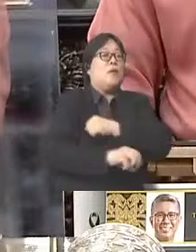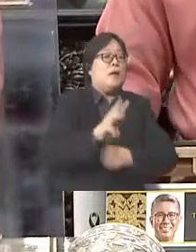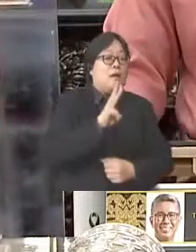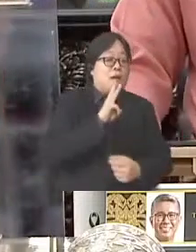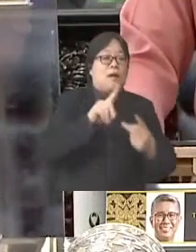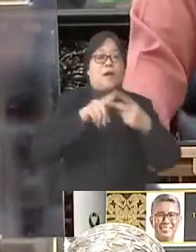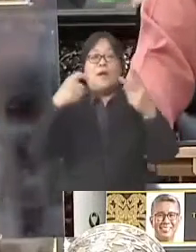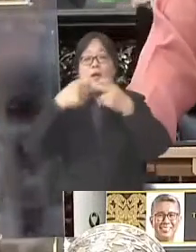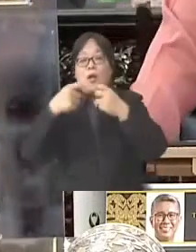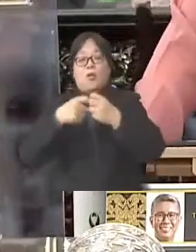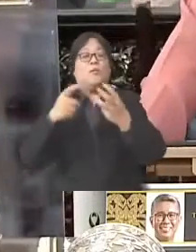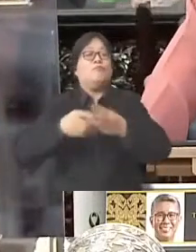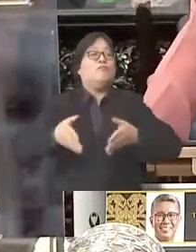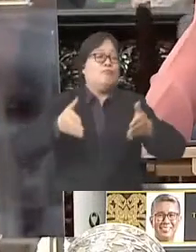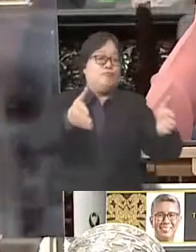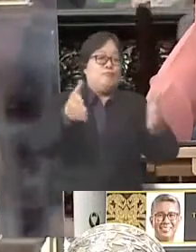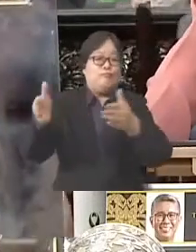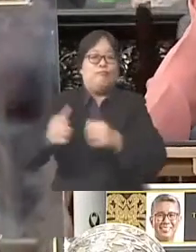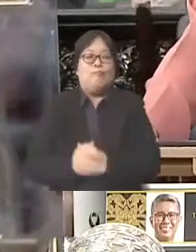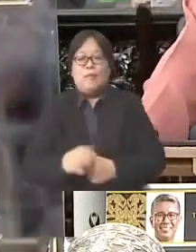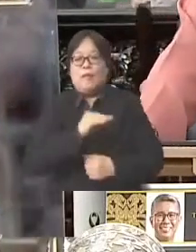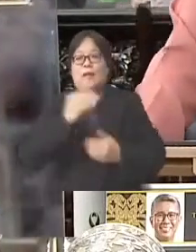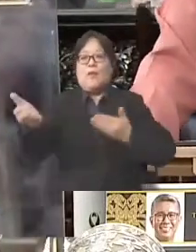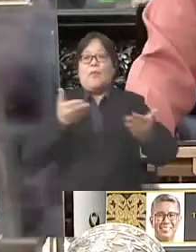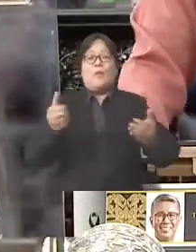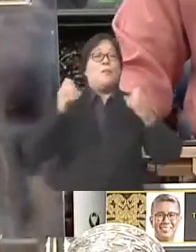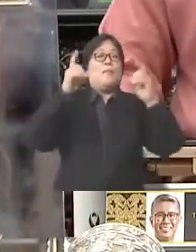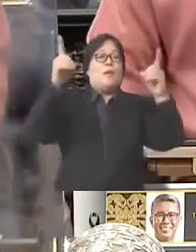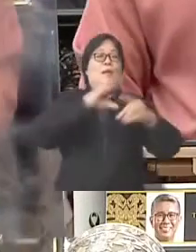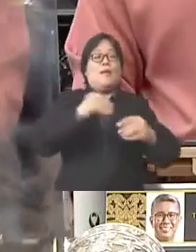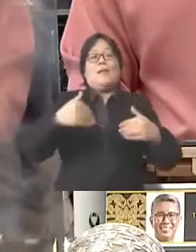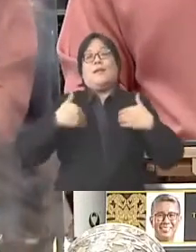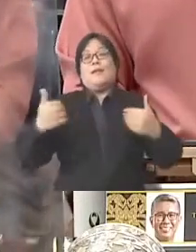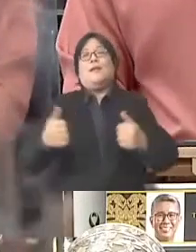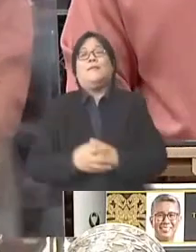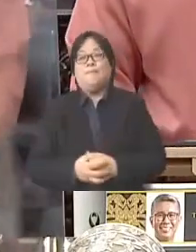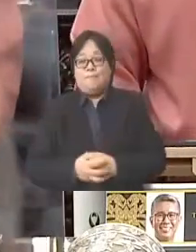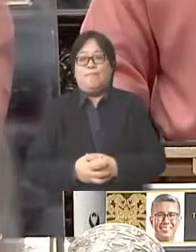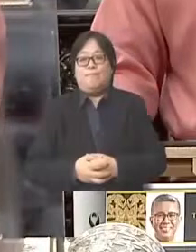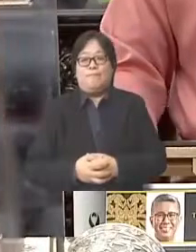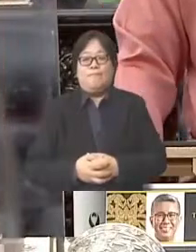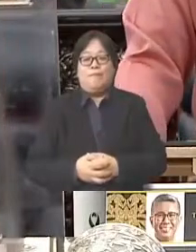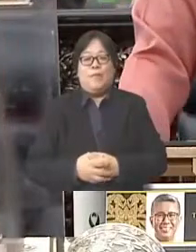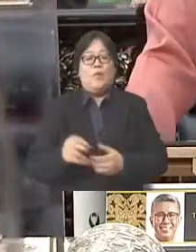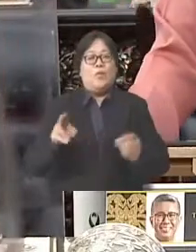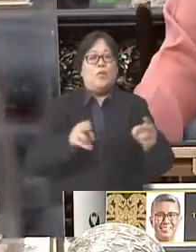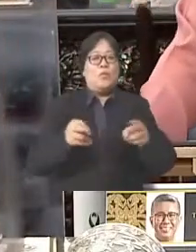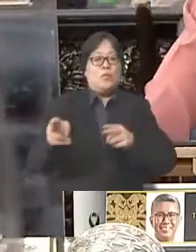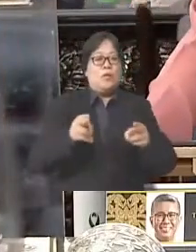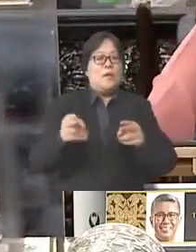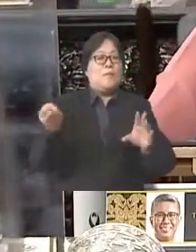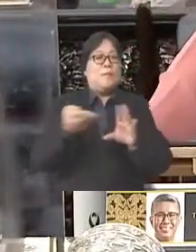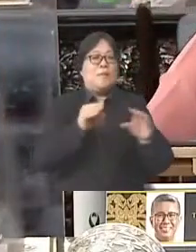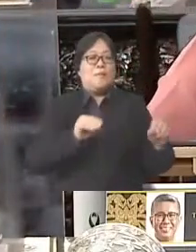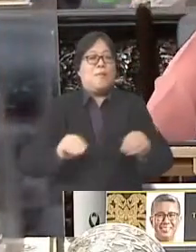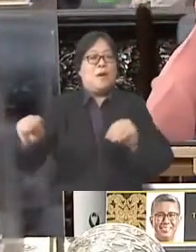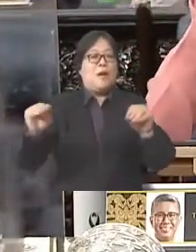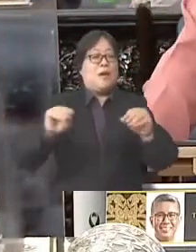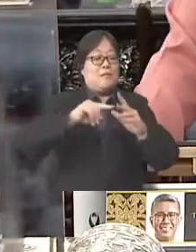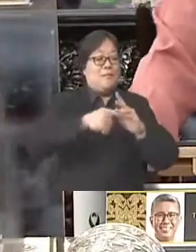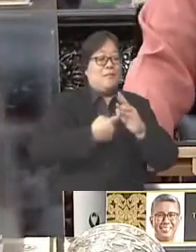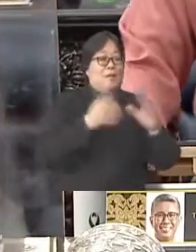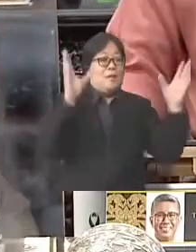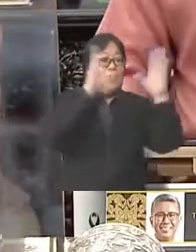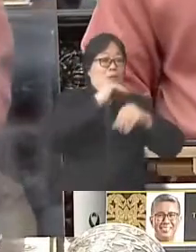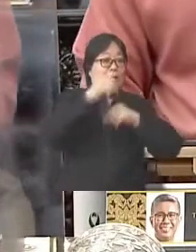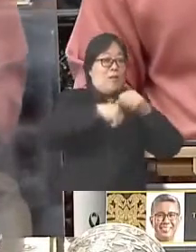ae elektrik dan Jalan Raya serta kemudahan pendidikan dan kesehatan usaha bergerak yang dimuliakan di sawah